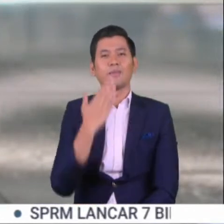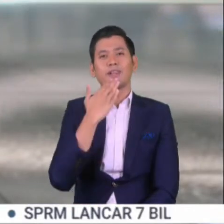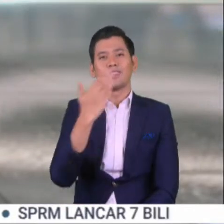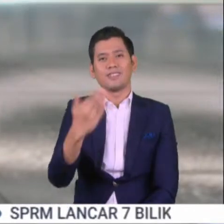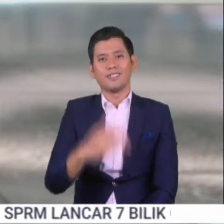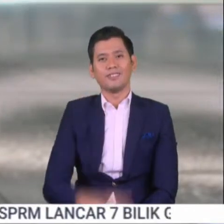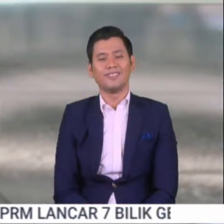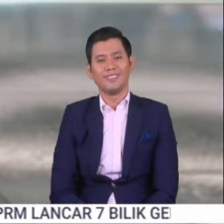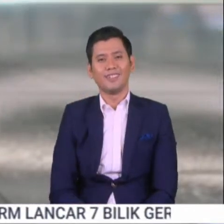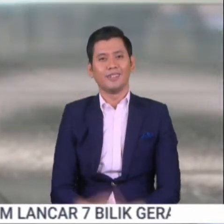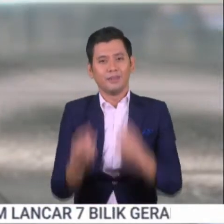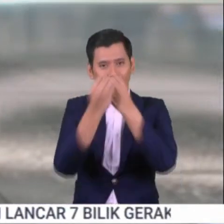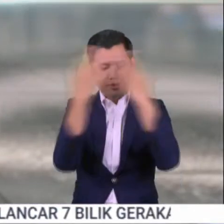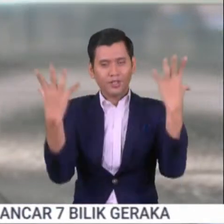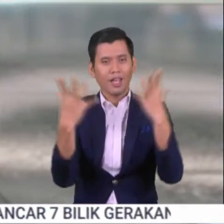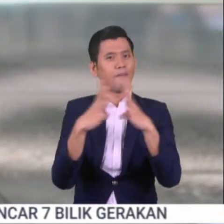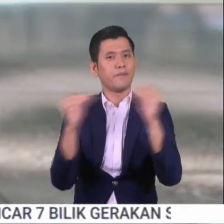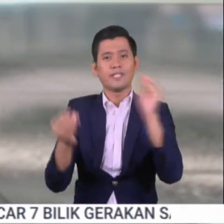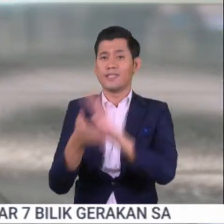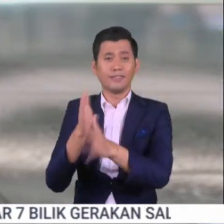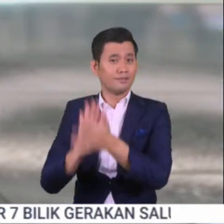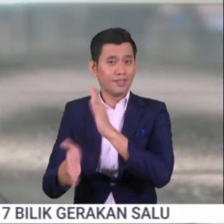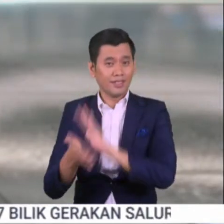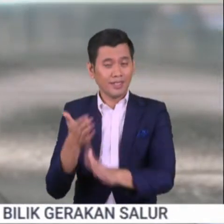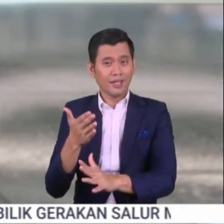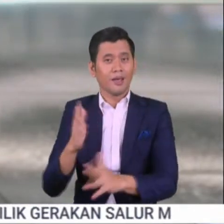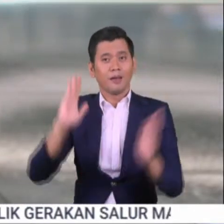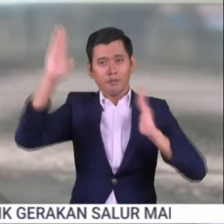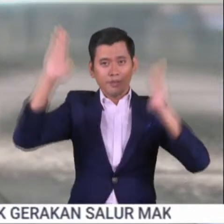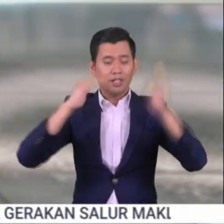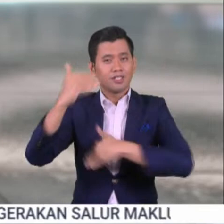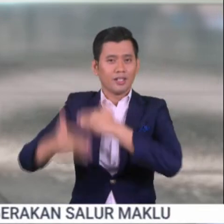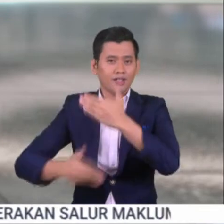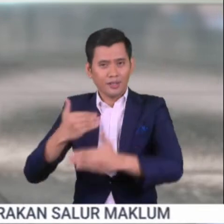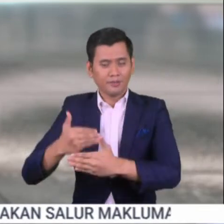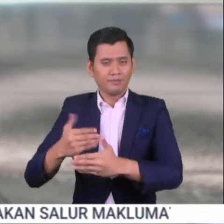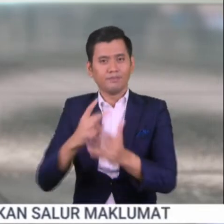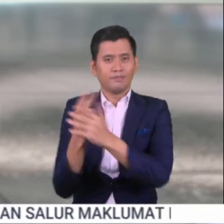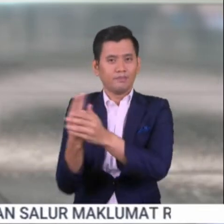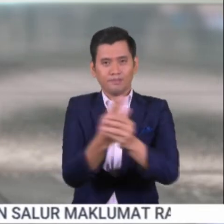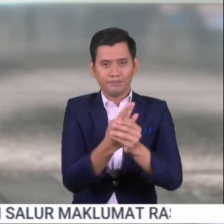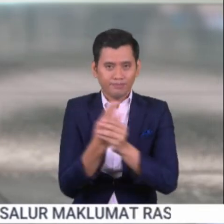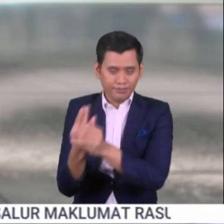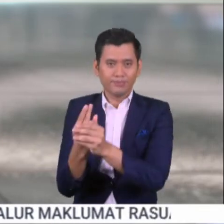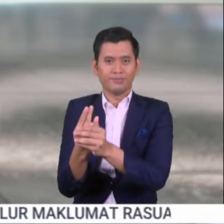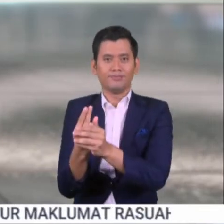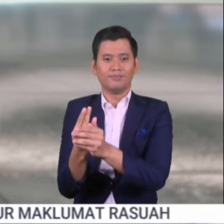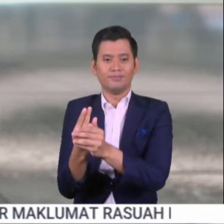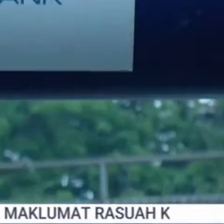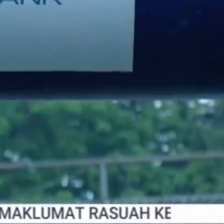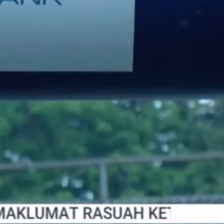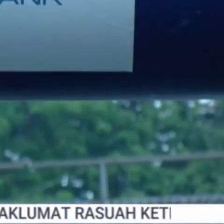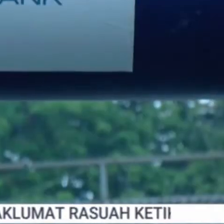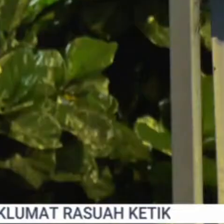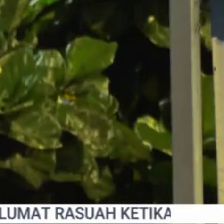kasih, Fi. Berita wilayah berakhir di sini. Saya Sahih Samsudin. Malaysia Madani, tekad perpaduan penuhi harapan.